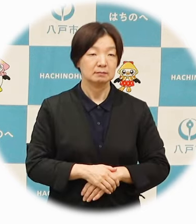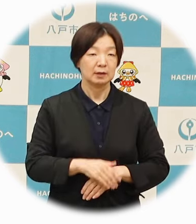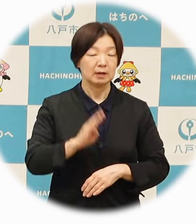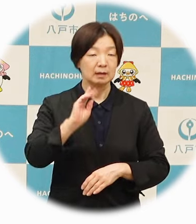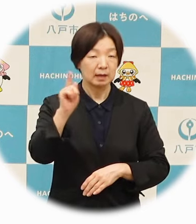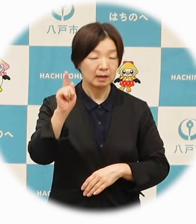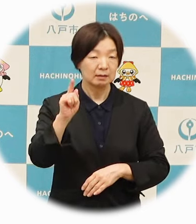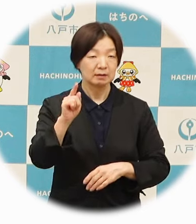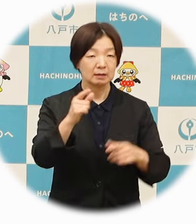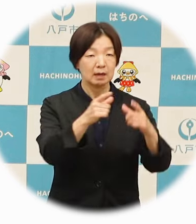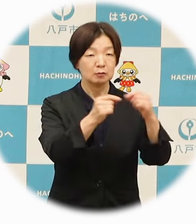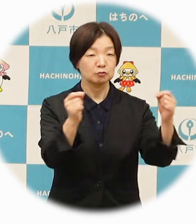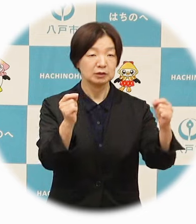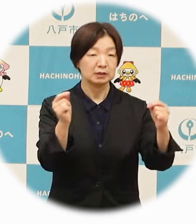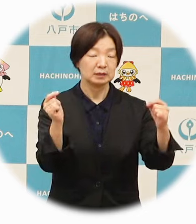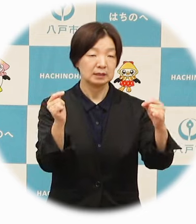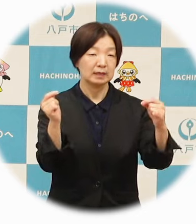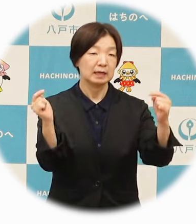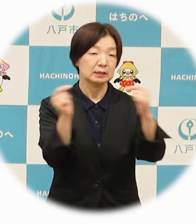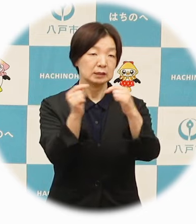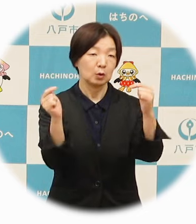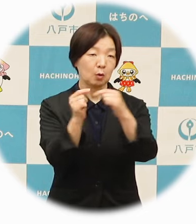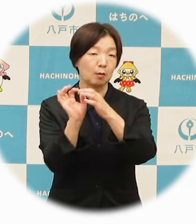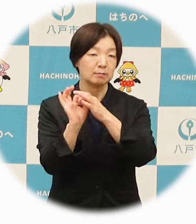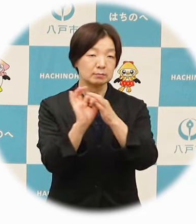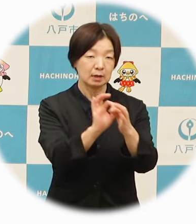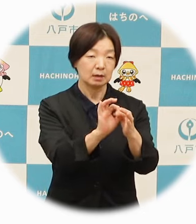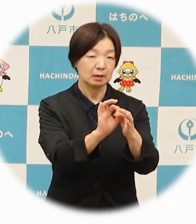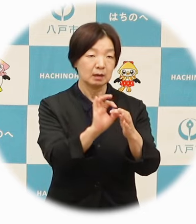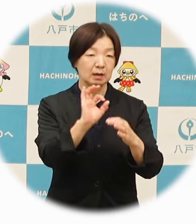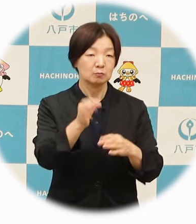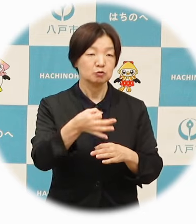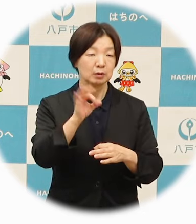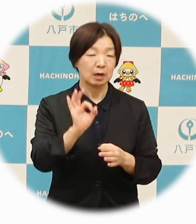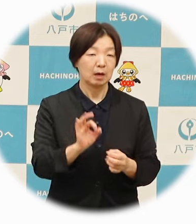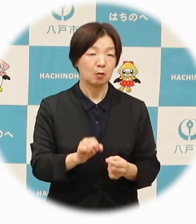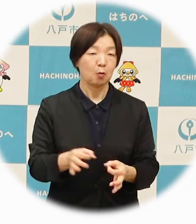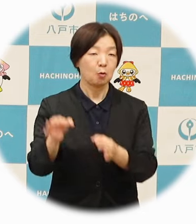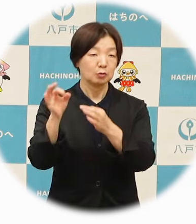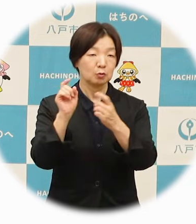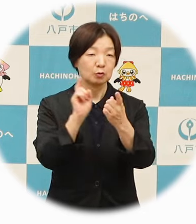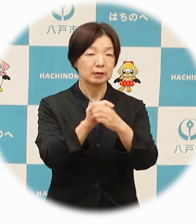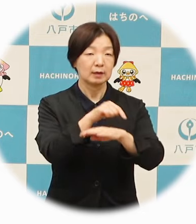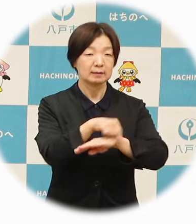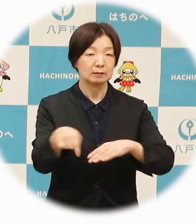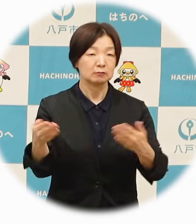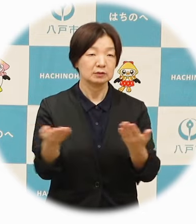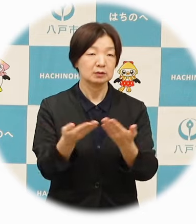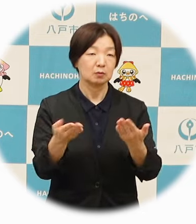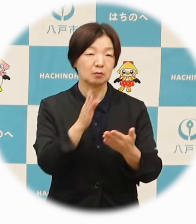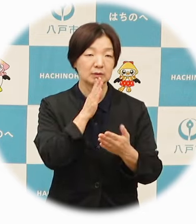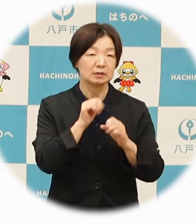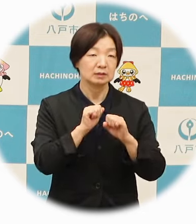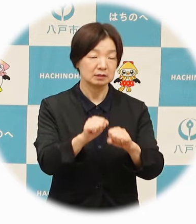は国への継続した働きかけや物価高騰対策にかかる事業を実施